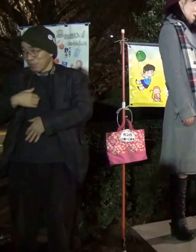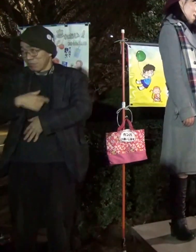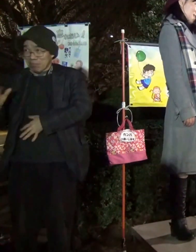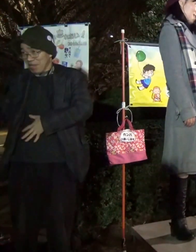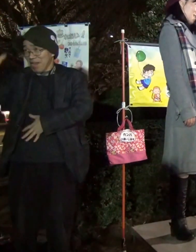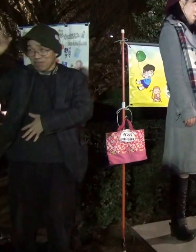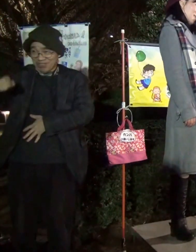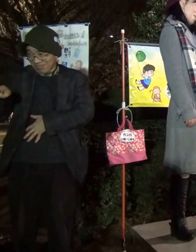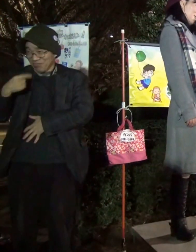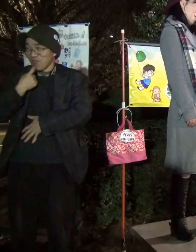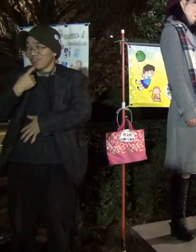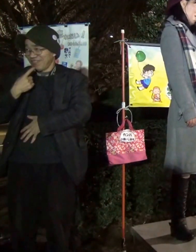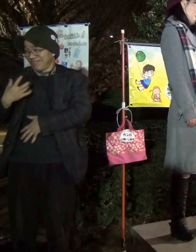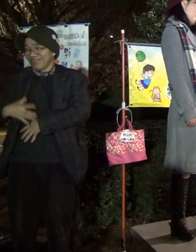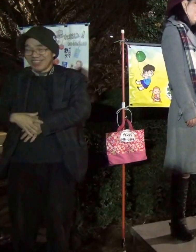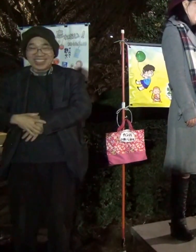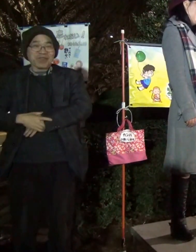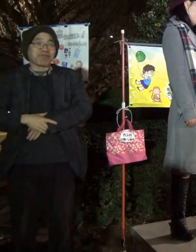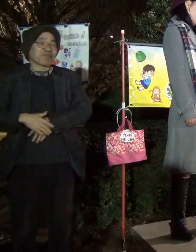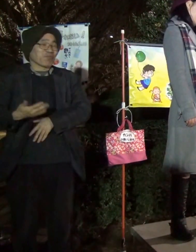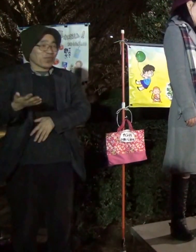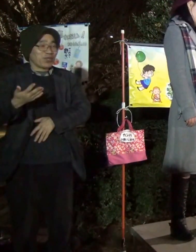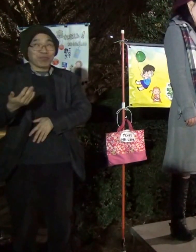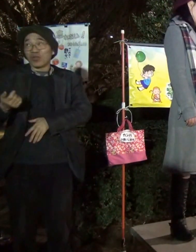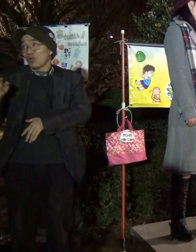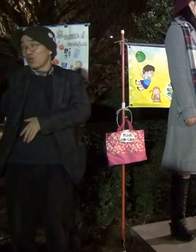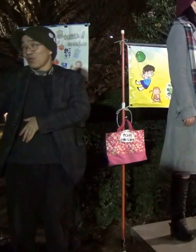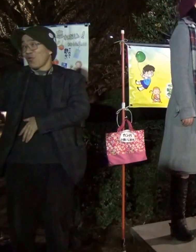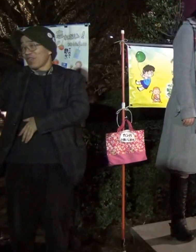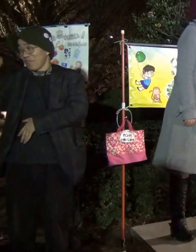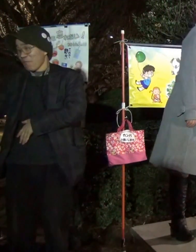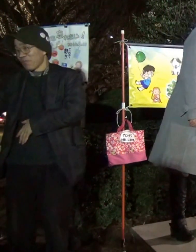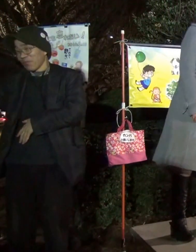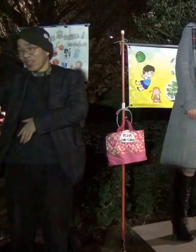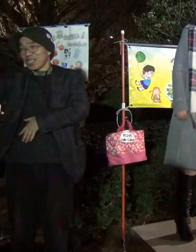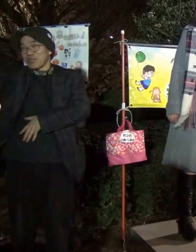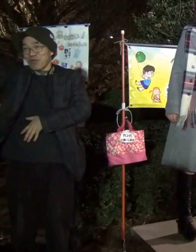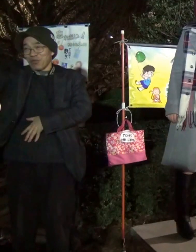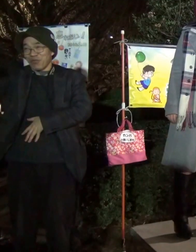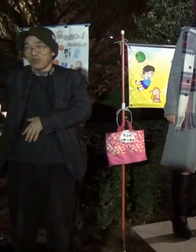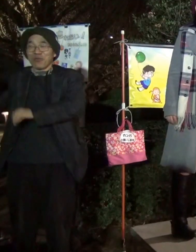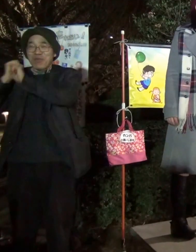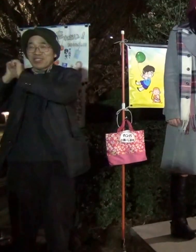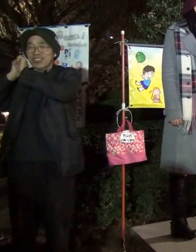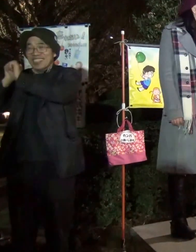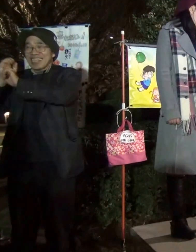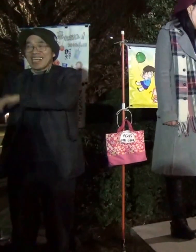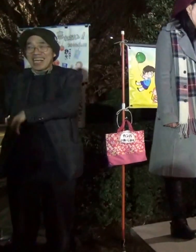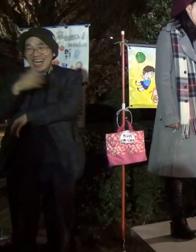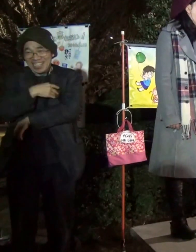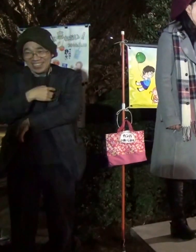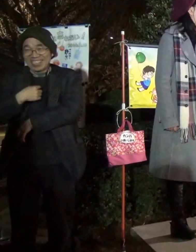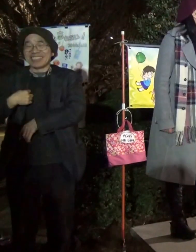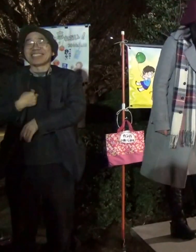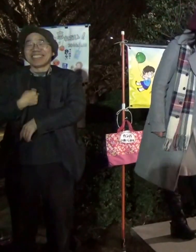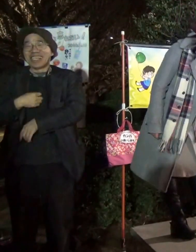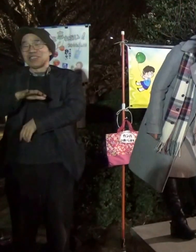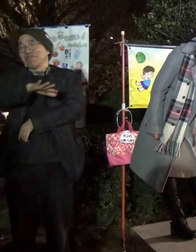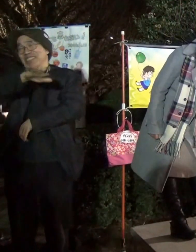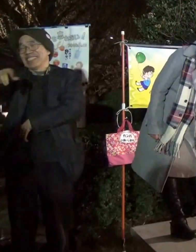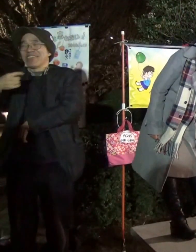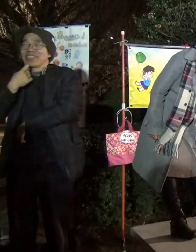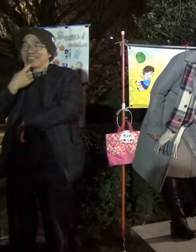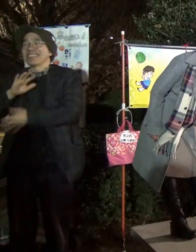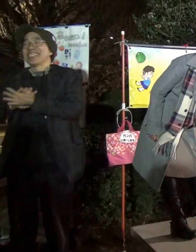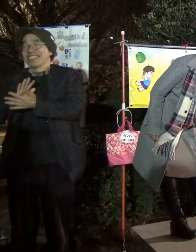うね、なんかね、この間のなんだ、 希望祭りからちょっとおかしくなってんですよ、 ね、そう、僕らみんなおかしくテンション